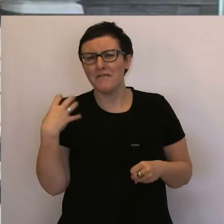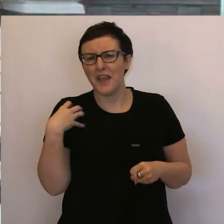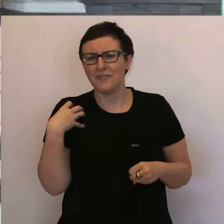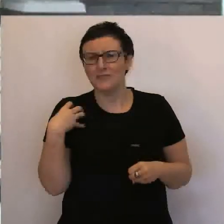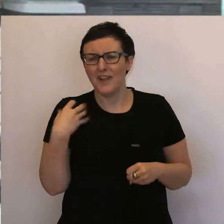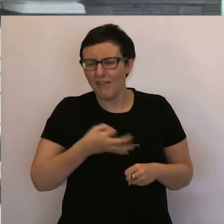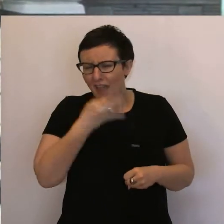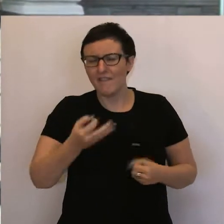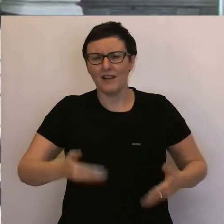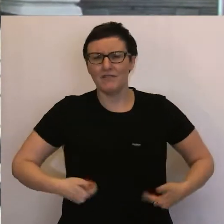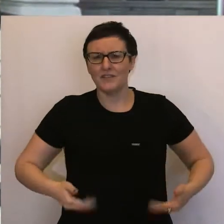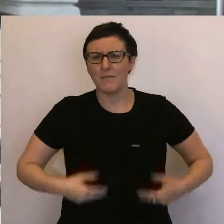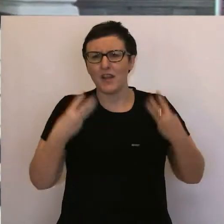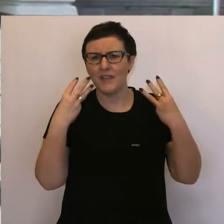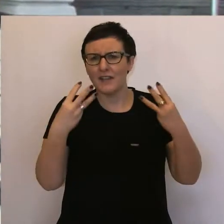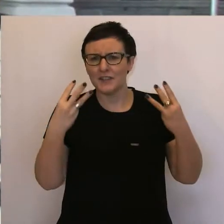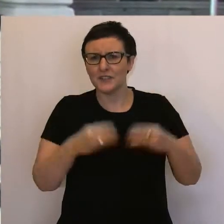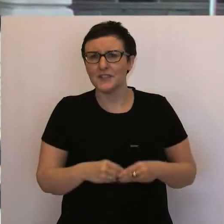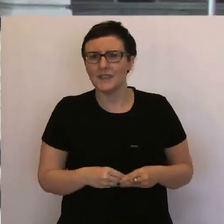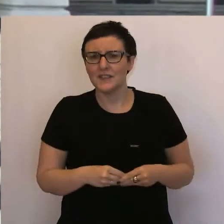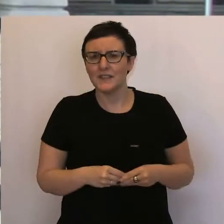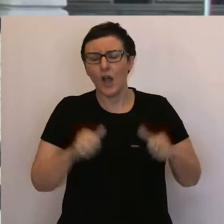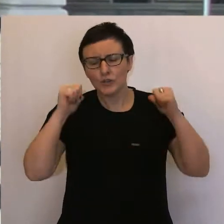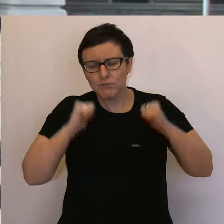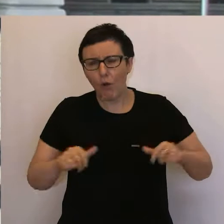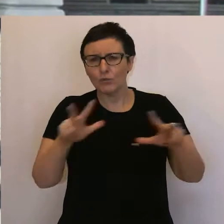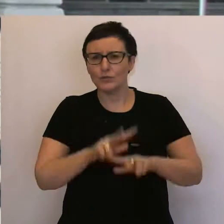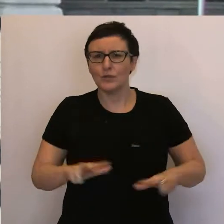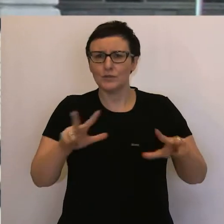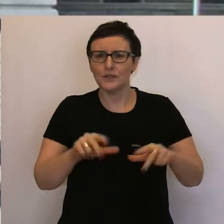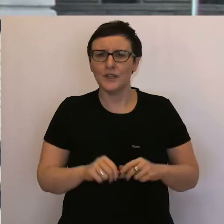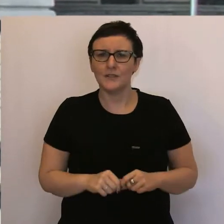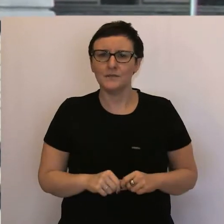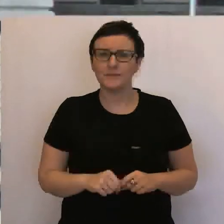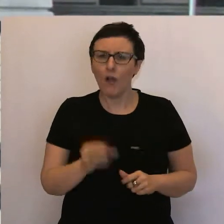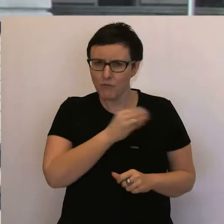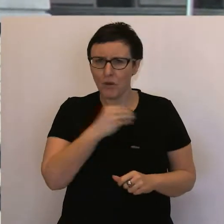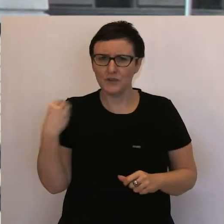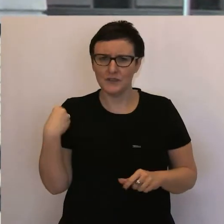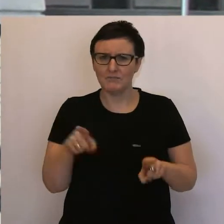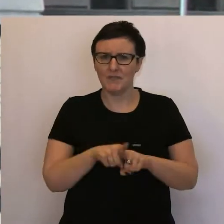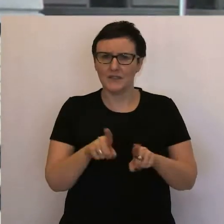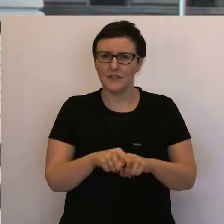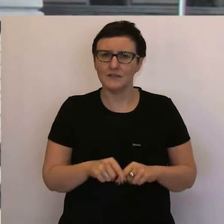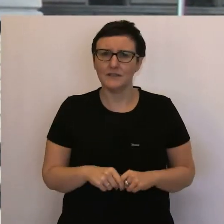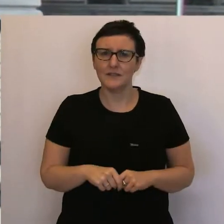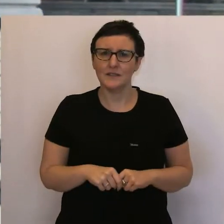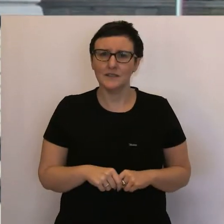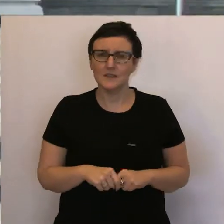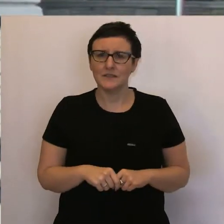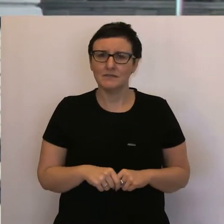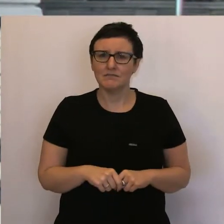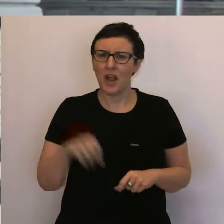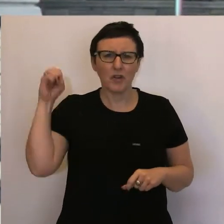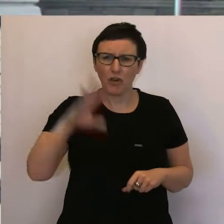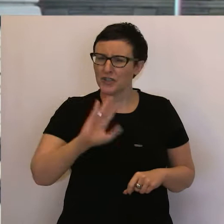żeby rok do przodu w zdrowiu. Najważniejsze. No i spokój w rodzinie, w Polsce.